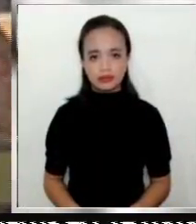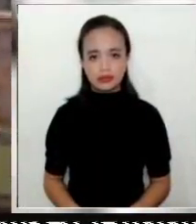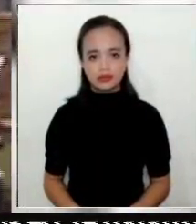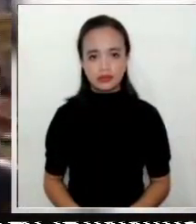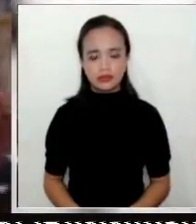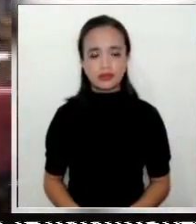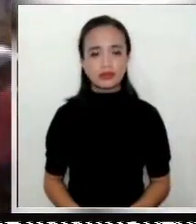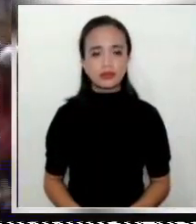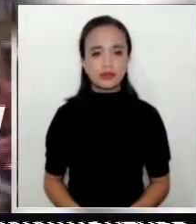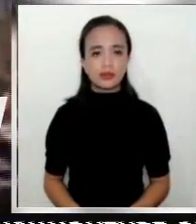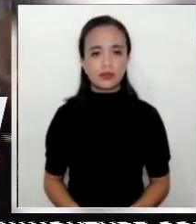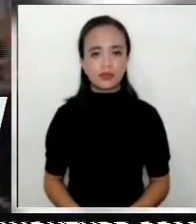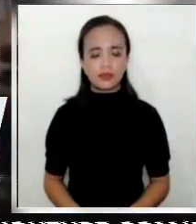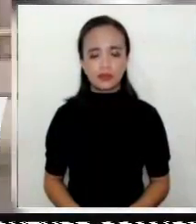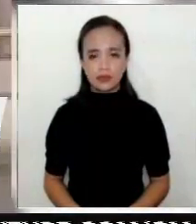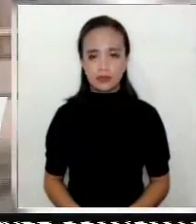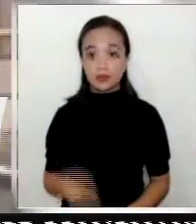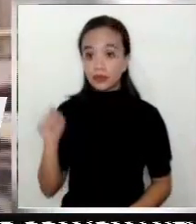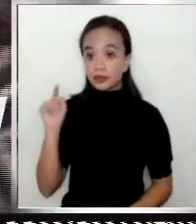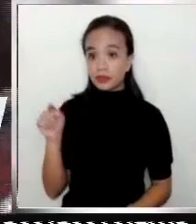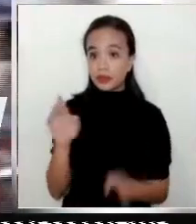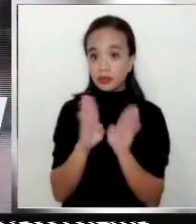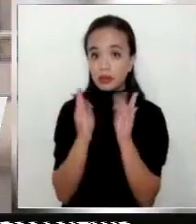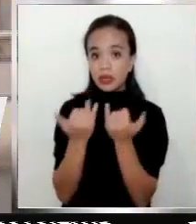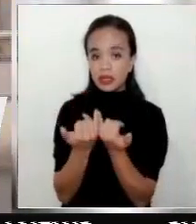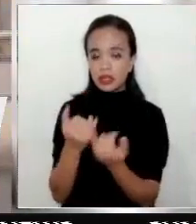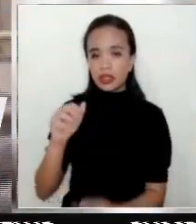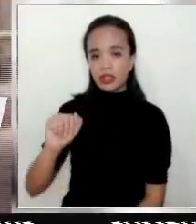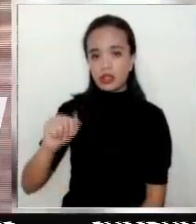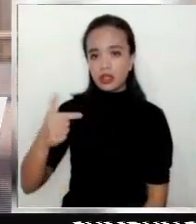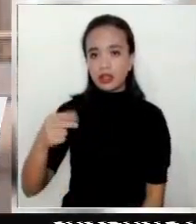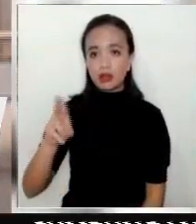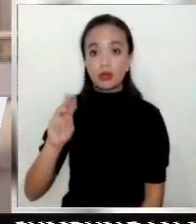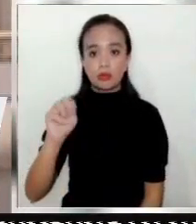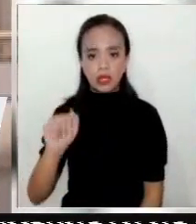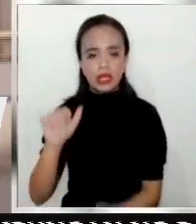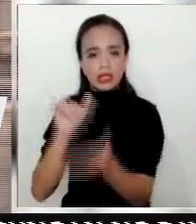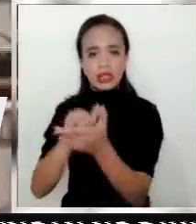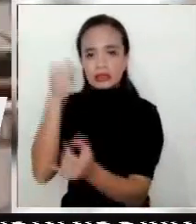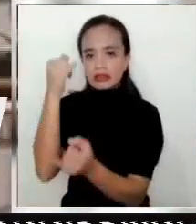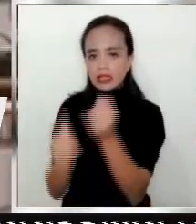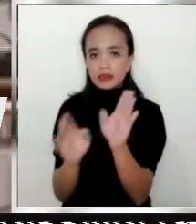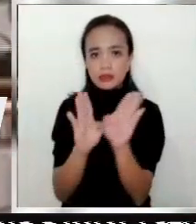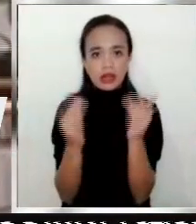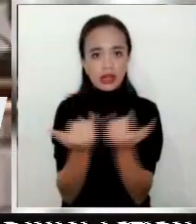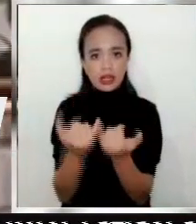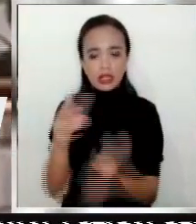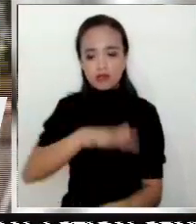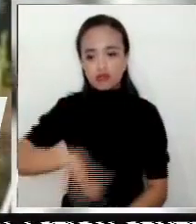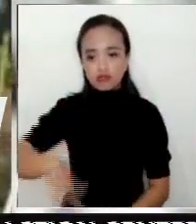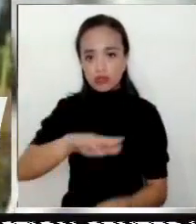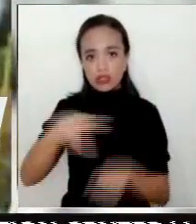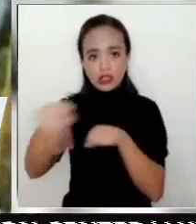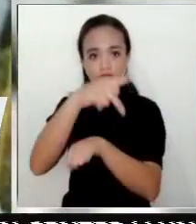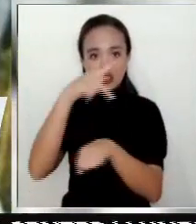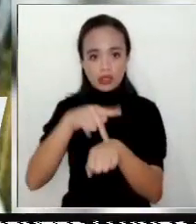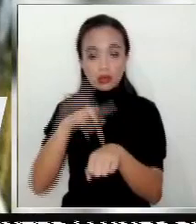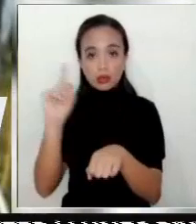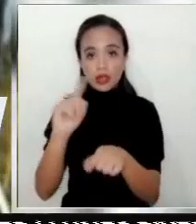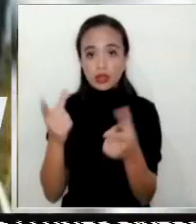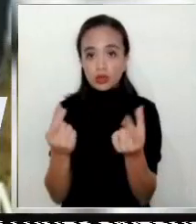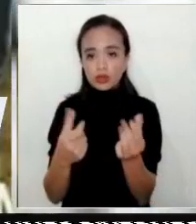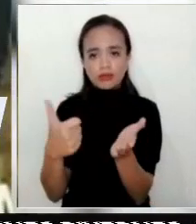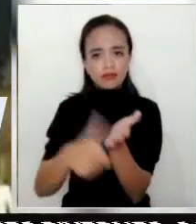Ang barangay Naguma sa Calbayog City ang kahuli-hulihang barangay sa buong bansa na nagdaos ng eleksyon. Maliban sa